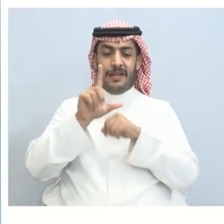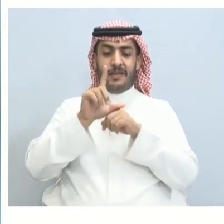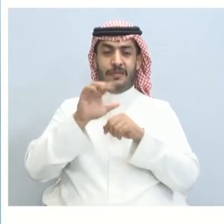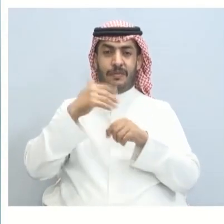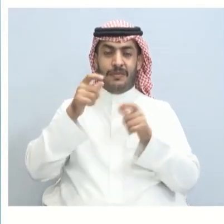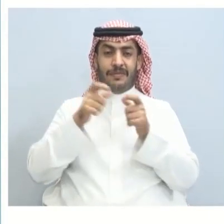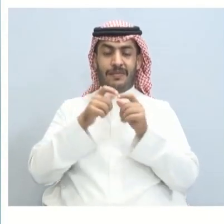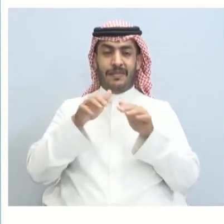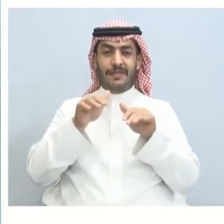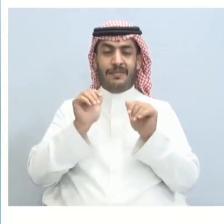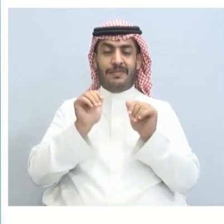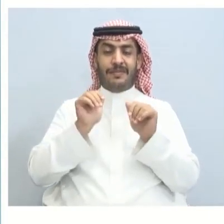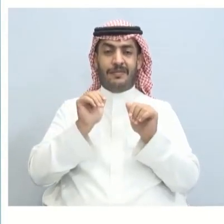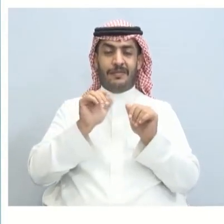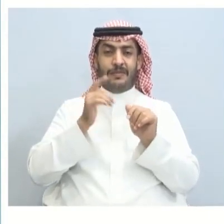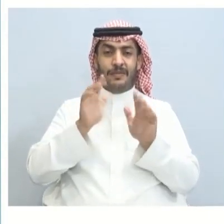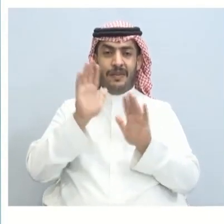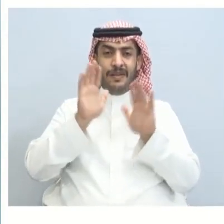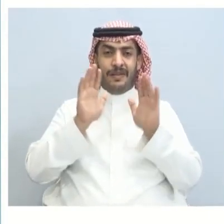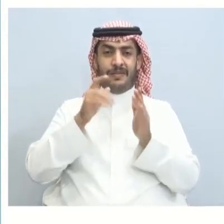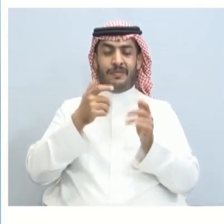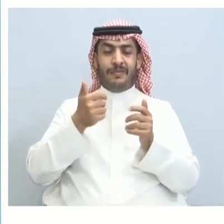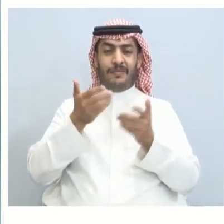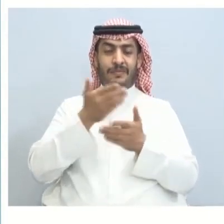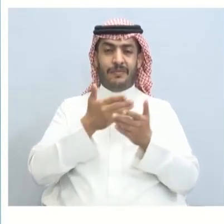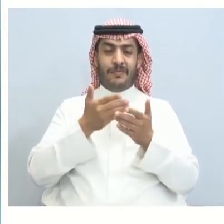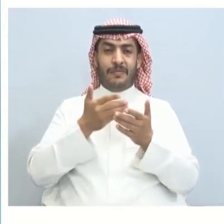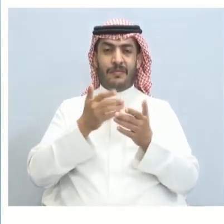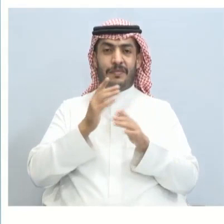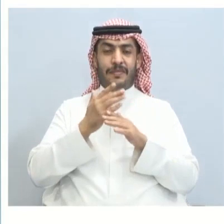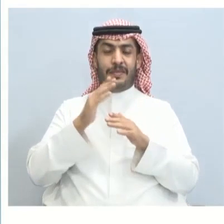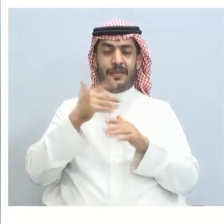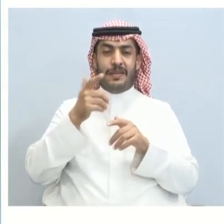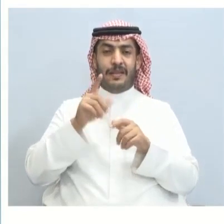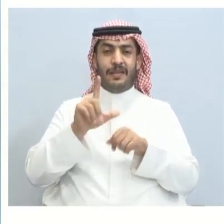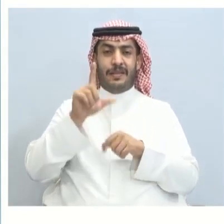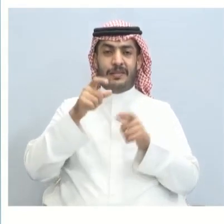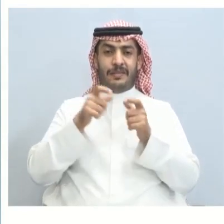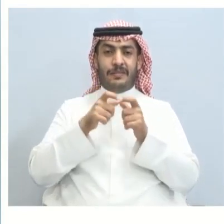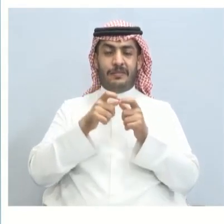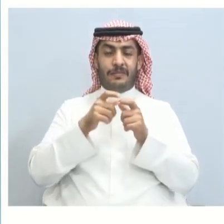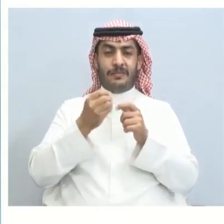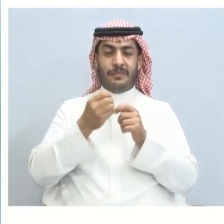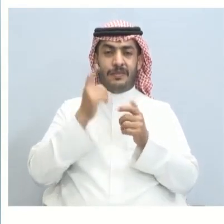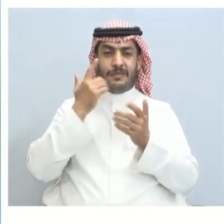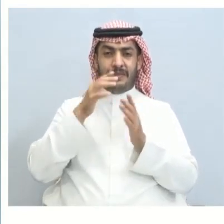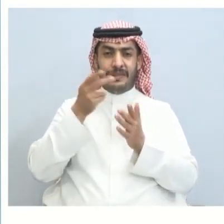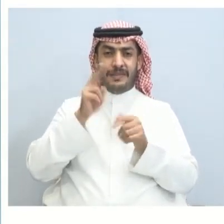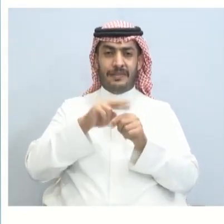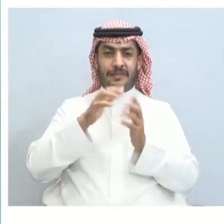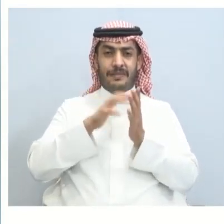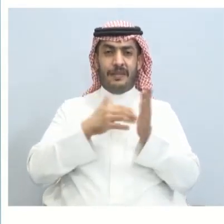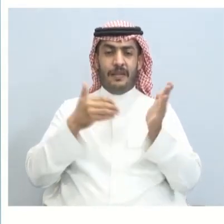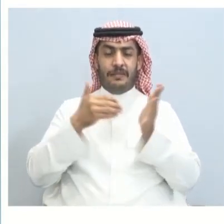يجتمعون قد يخرجون بتوصيات ويقون عليه بعد ذلك ياتي رئيس الاجتماع مع السكرتير لصياغه الامر